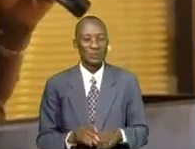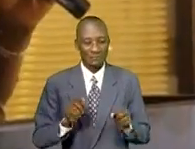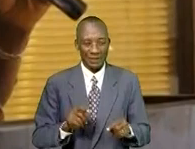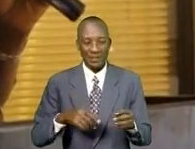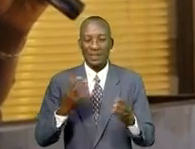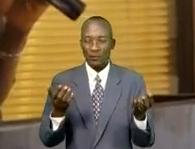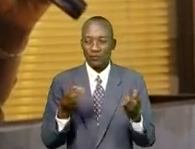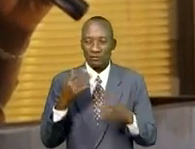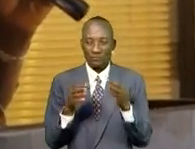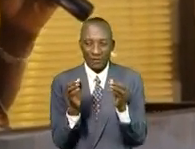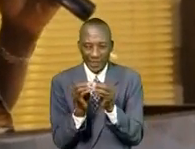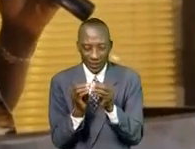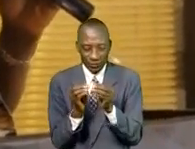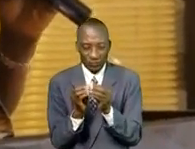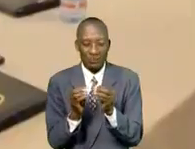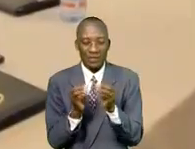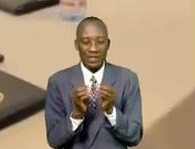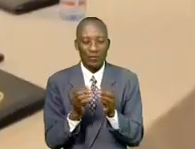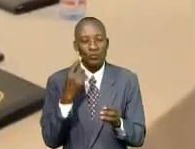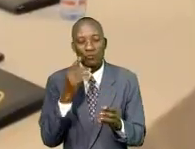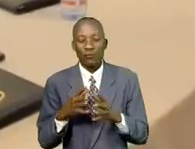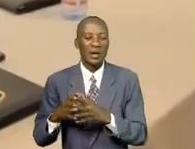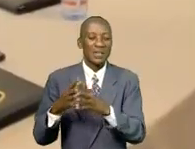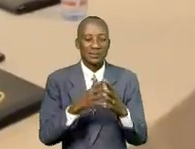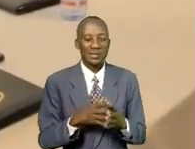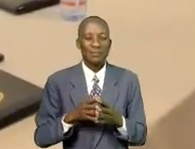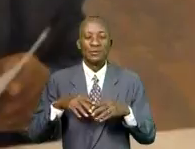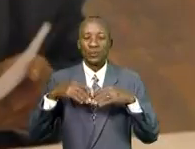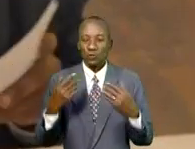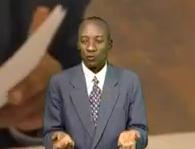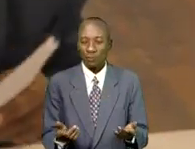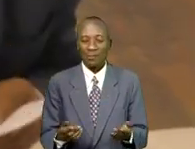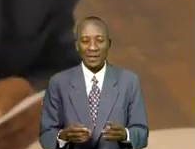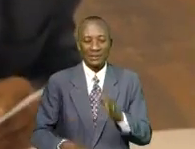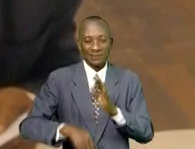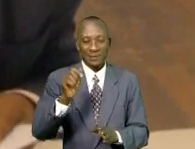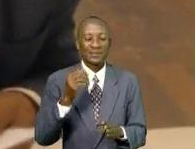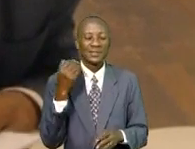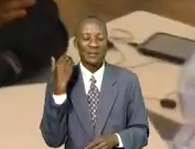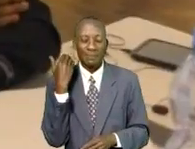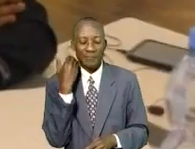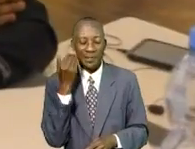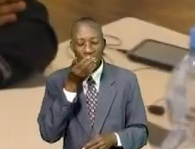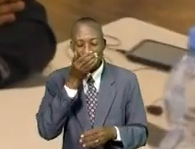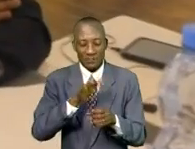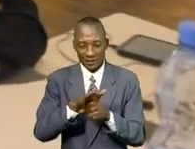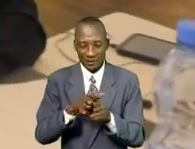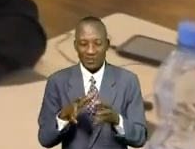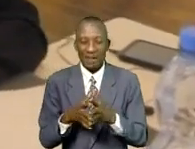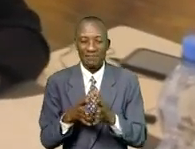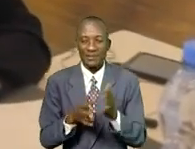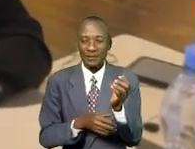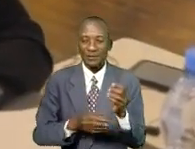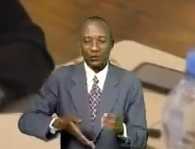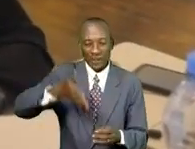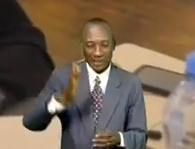s'est tenue vendredi 2 juillet 2021 avec les experts du secteur de la santé réunis au Cercle Golf à